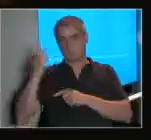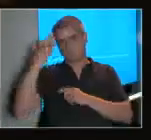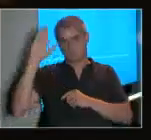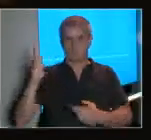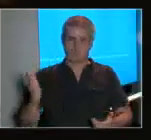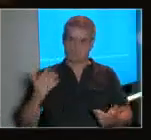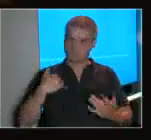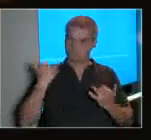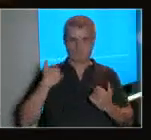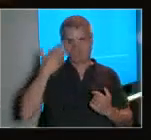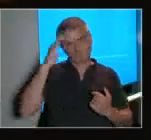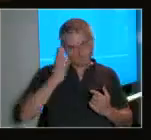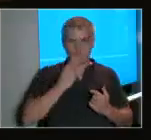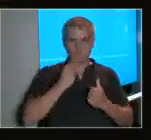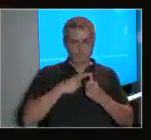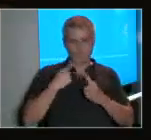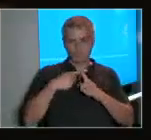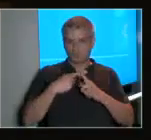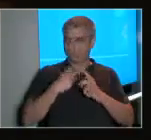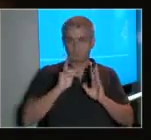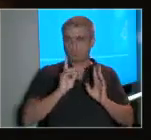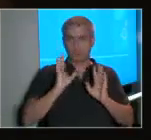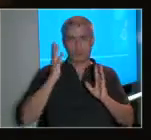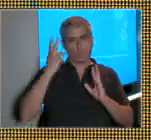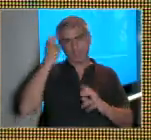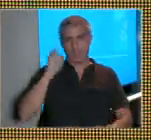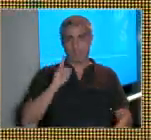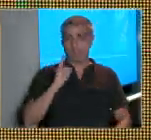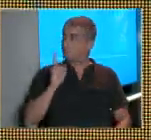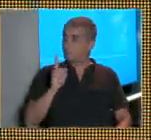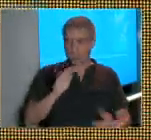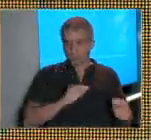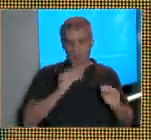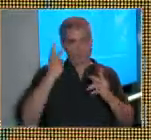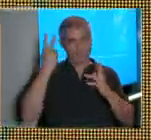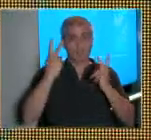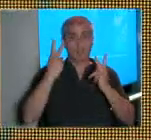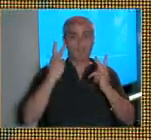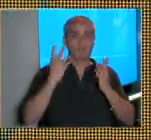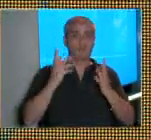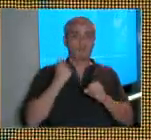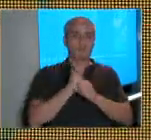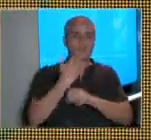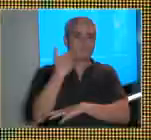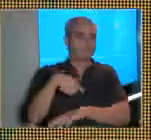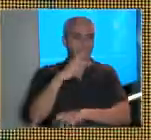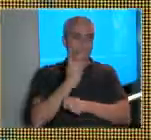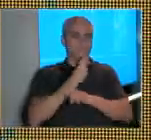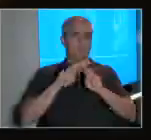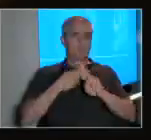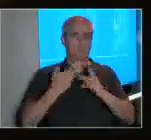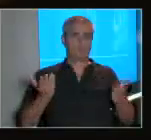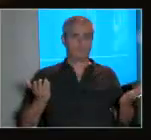הזרים. אנחנו תמיד היינו הזרים, היהודים, הנוצרים, מי שלא ערבי מספיק. והם עברו לעיקרון שעל פיו פועלות המדינות הנורמליות